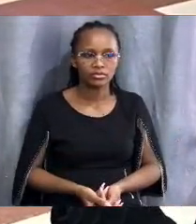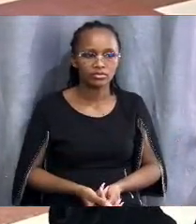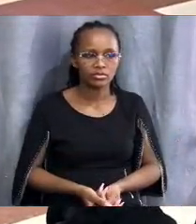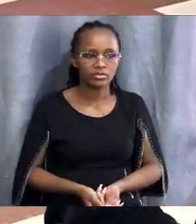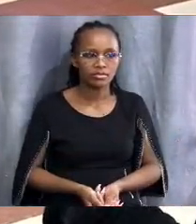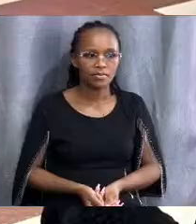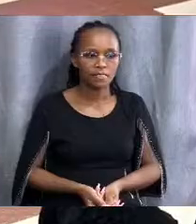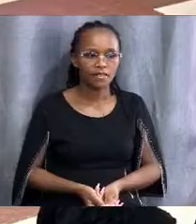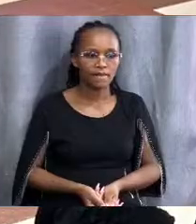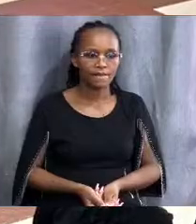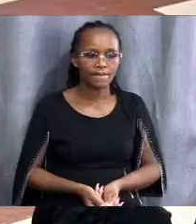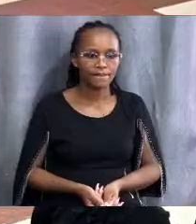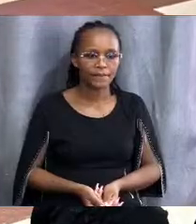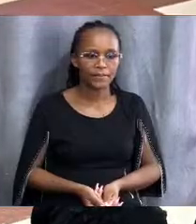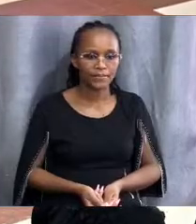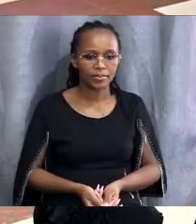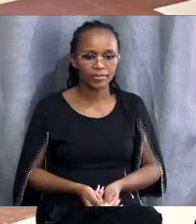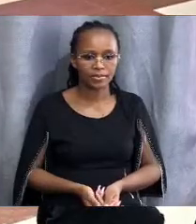kwaya.